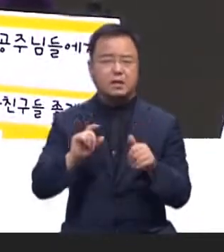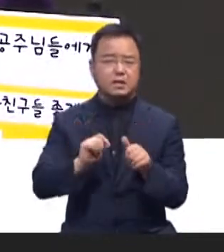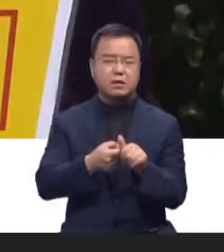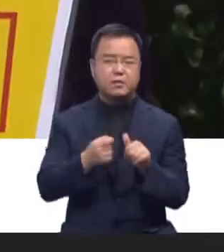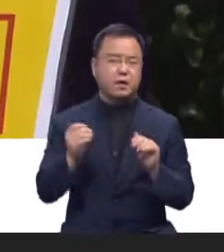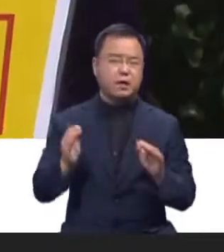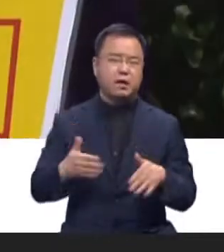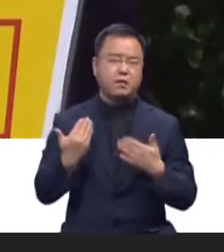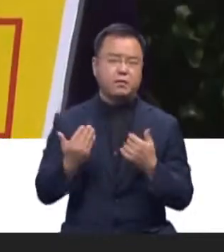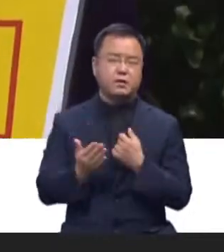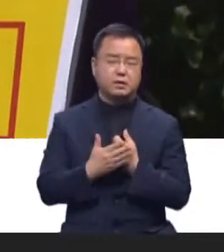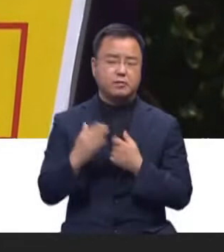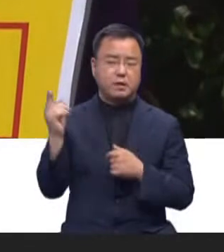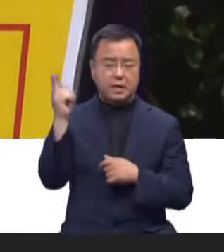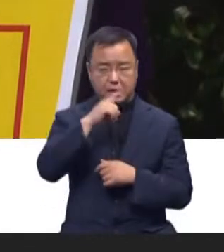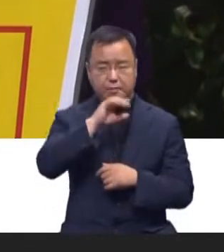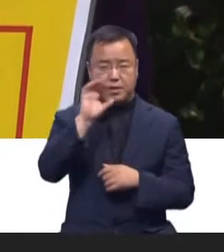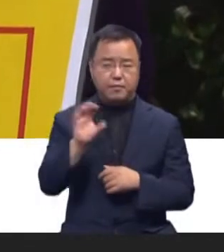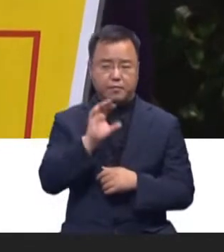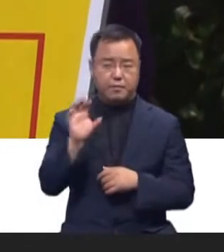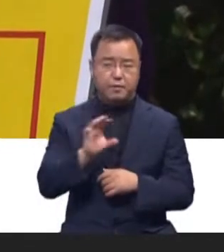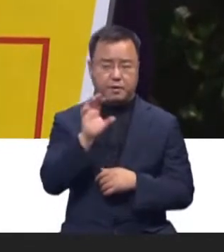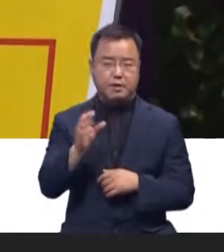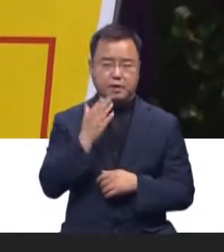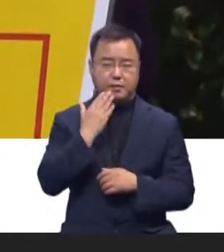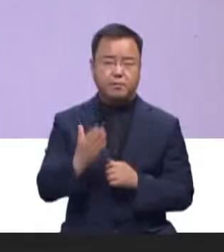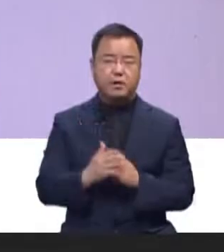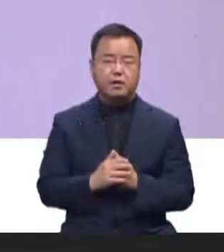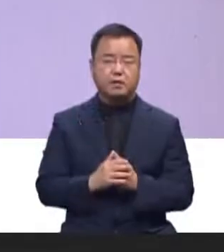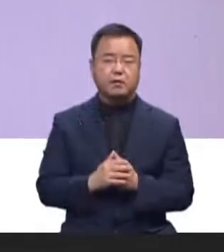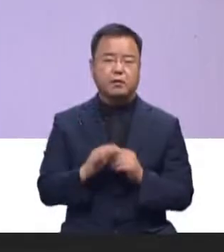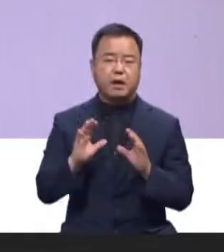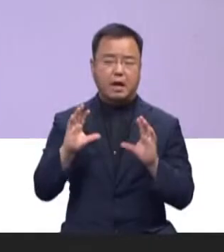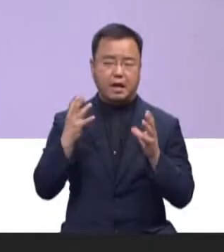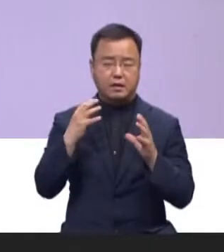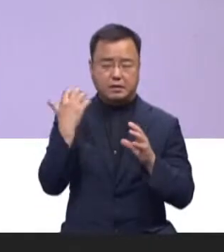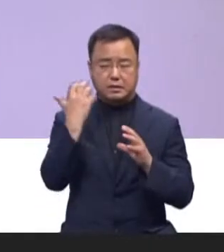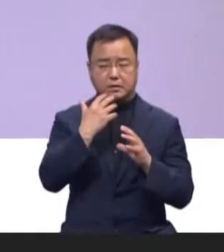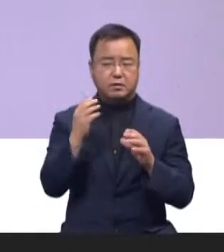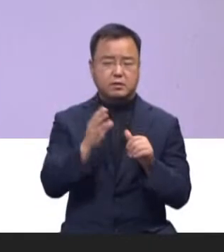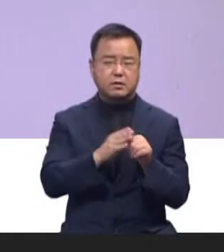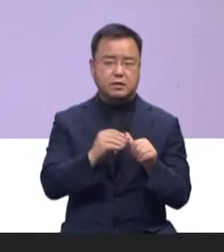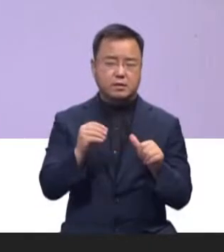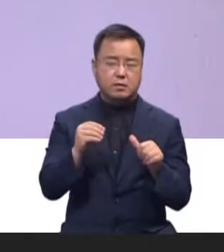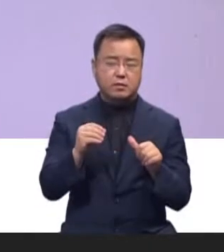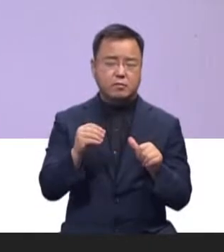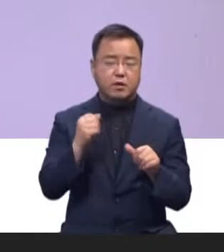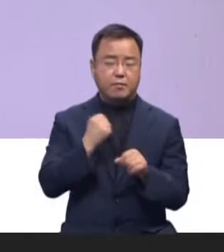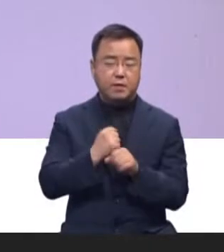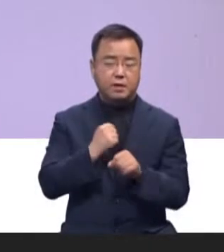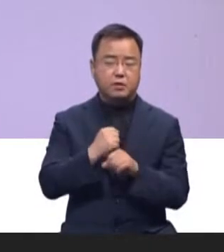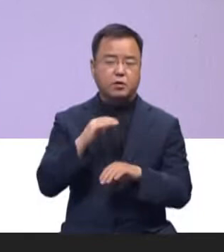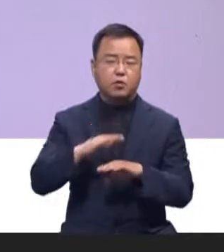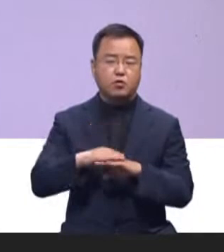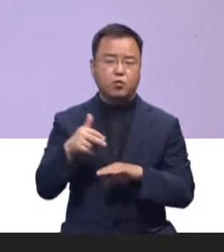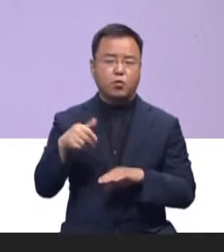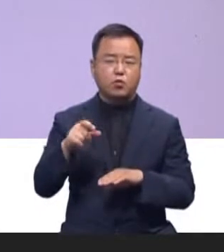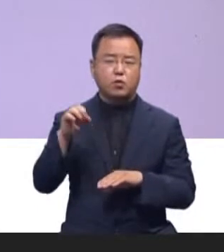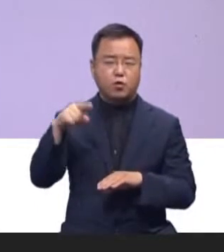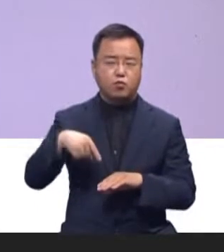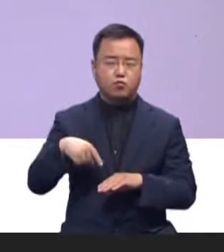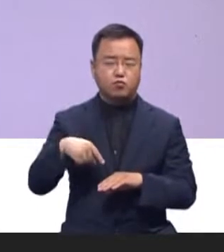않는데 악순환이 지속될 수밖에 없지 않겠습니까? 아동 성착취물 제작 유통 범죄자인 손정호 송환불허 판결에서